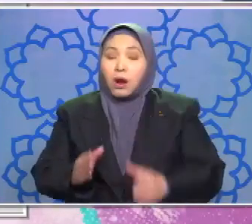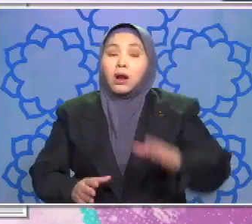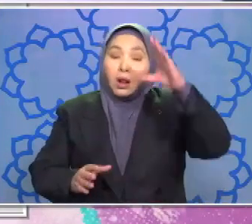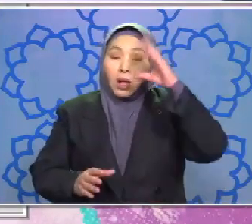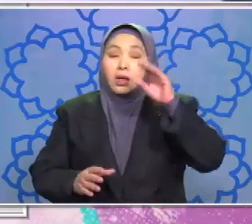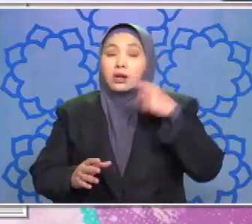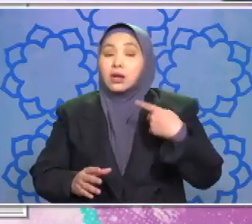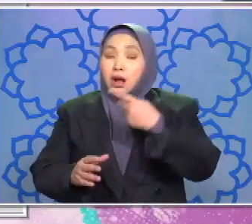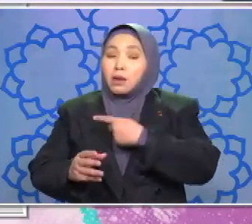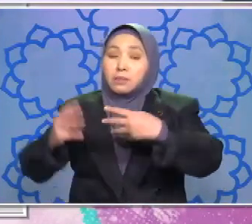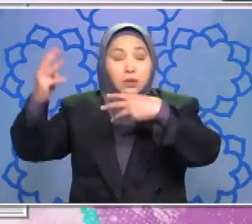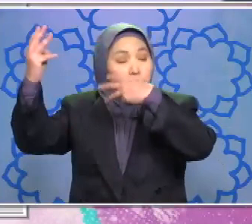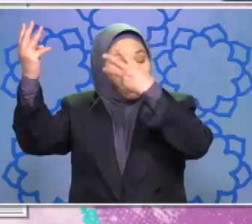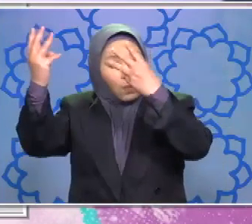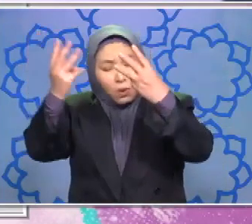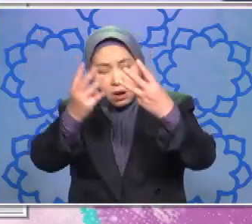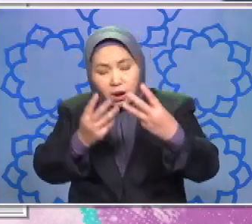فَاسْأَلُوا